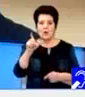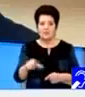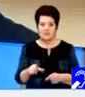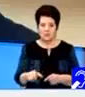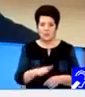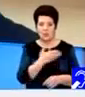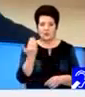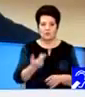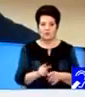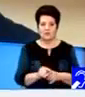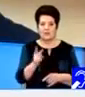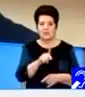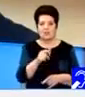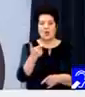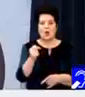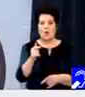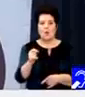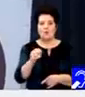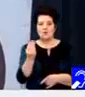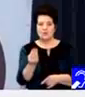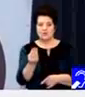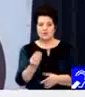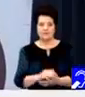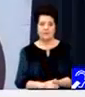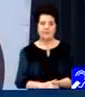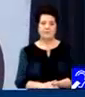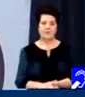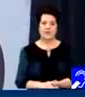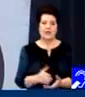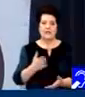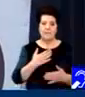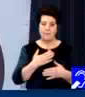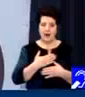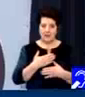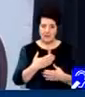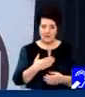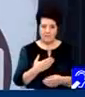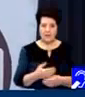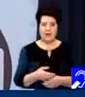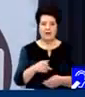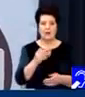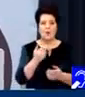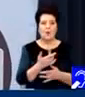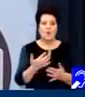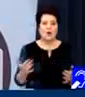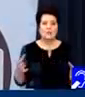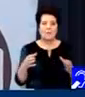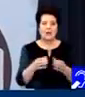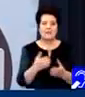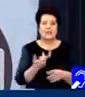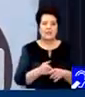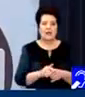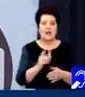Chișinău nu sunt decât niște gogoși. Vom face alianță cu orice partid care